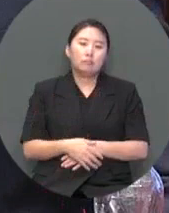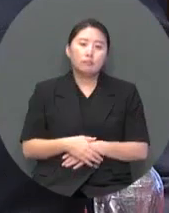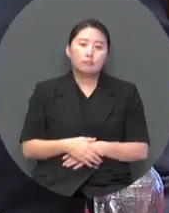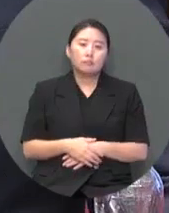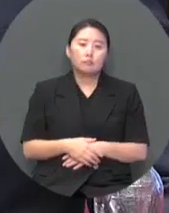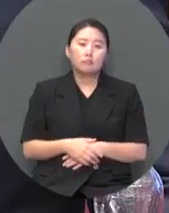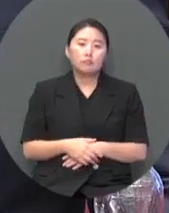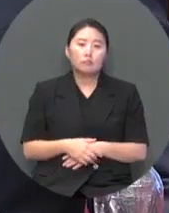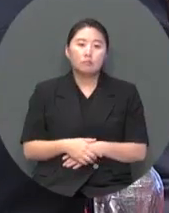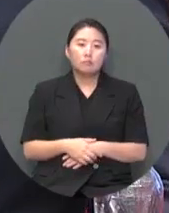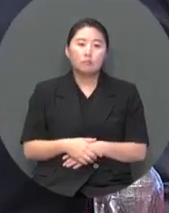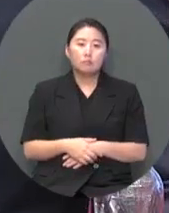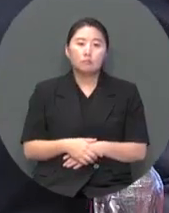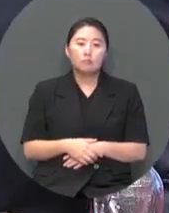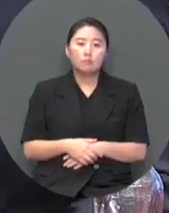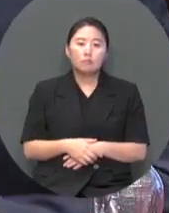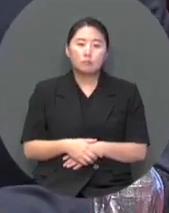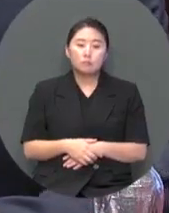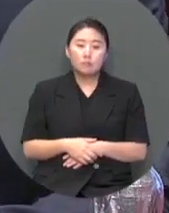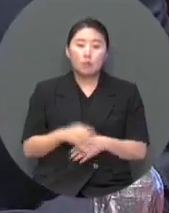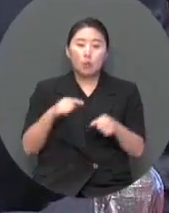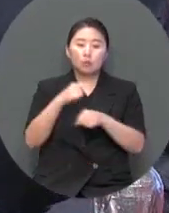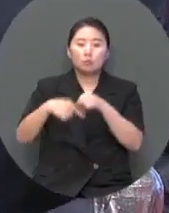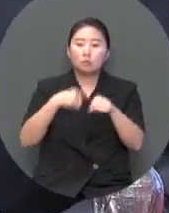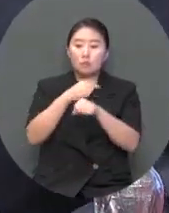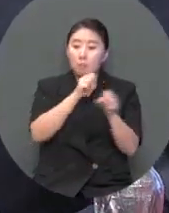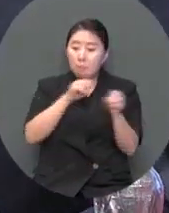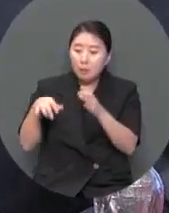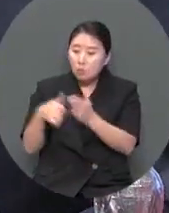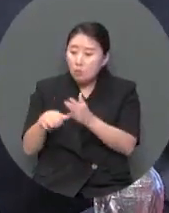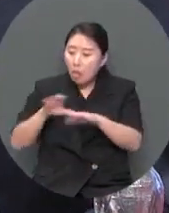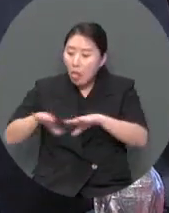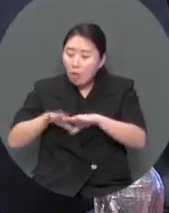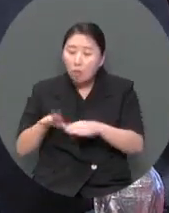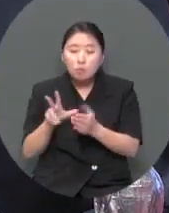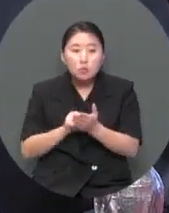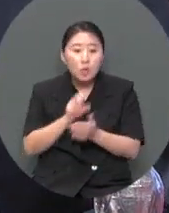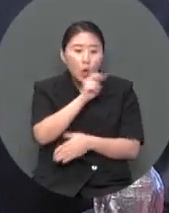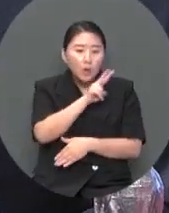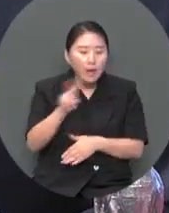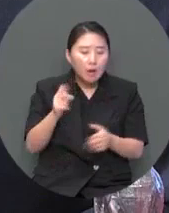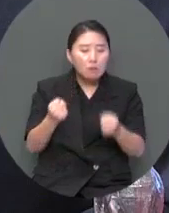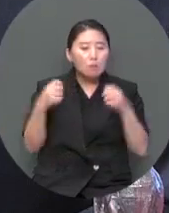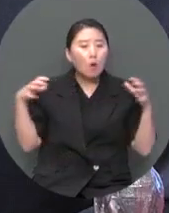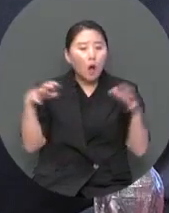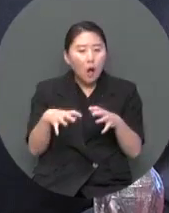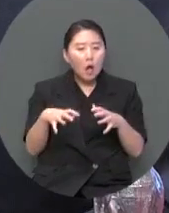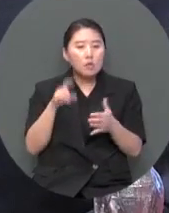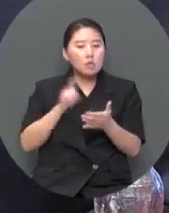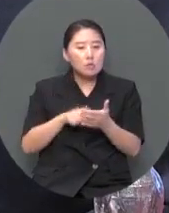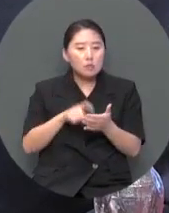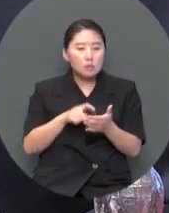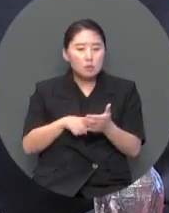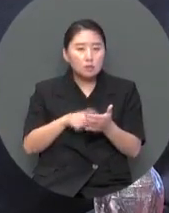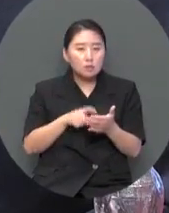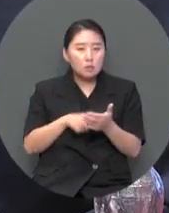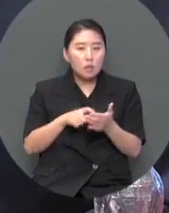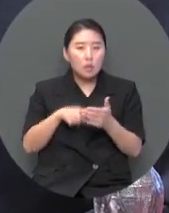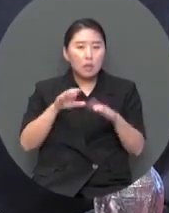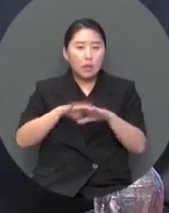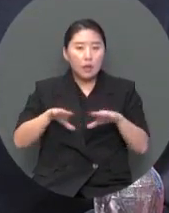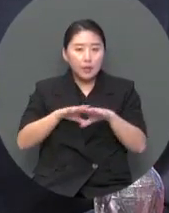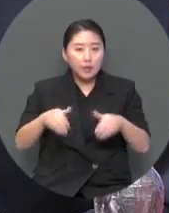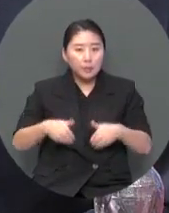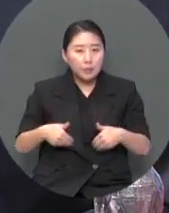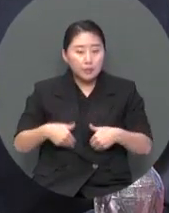않습니다. 총리님, 원전 폐기물 처리 문제 여야가 합심해서 시급하게